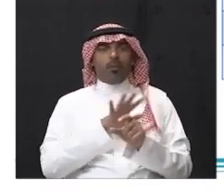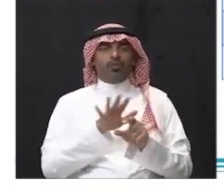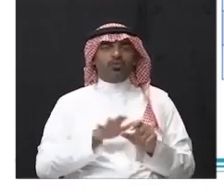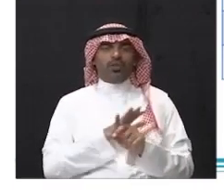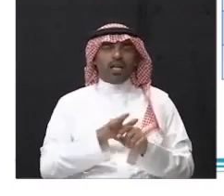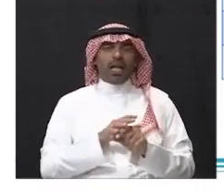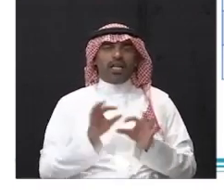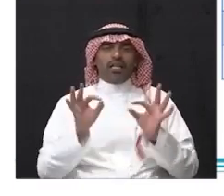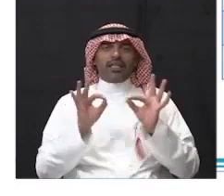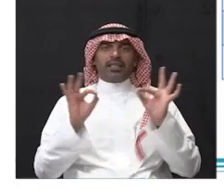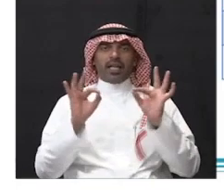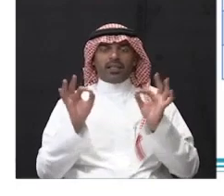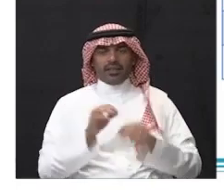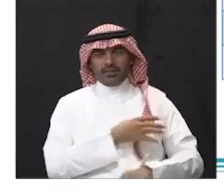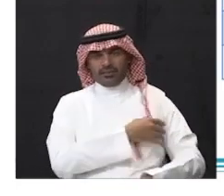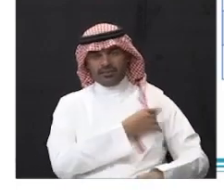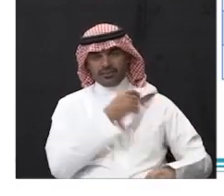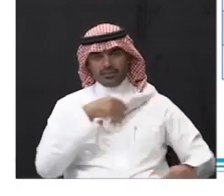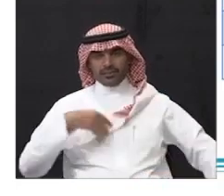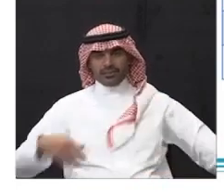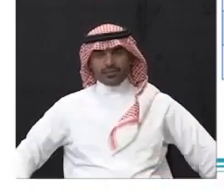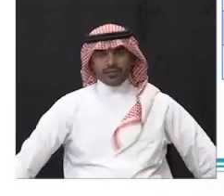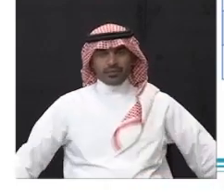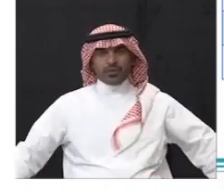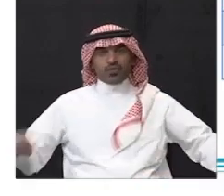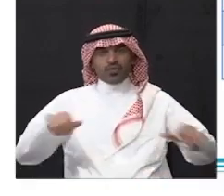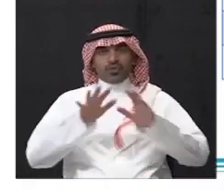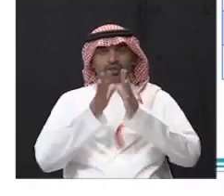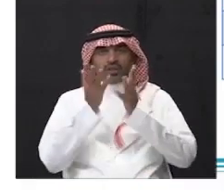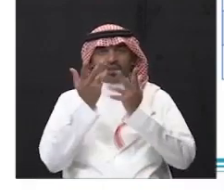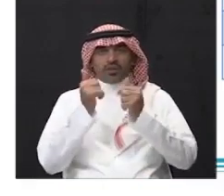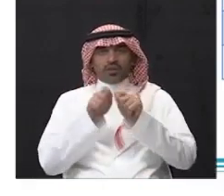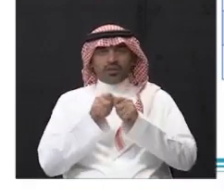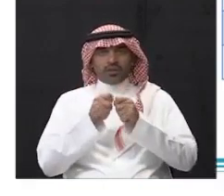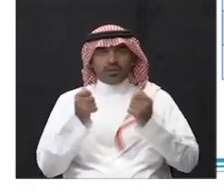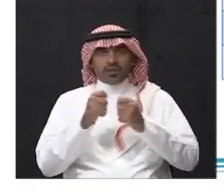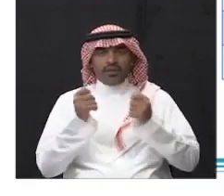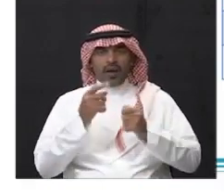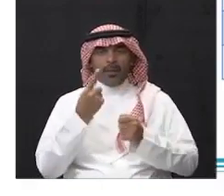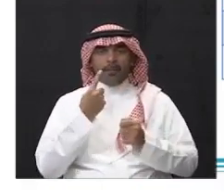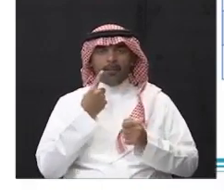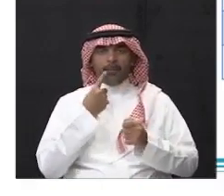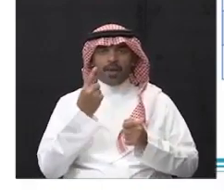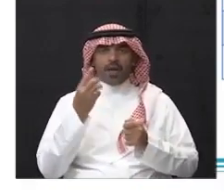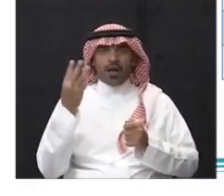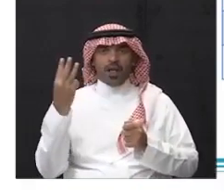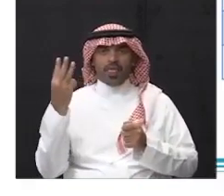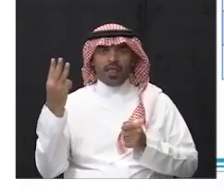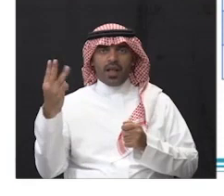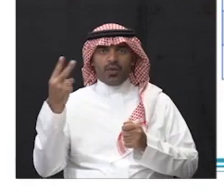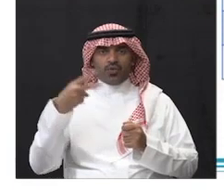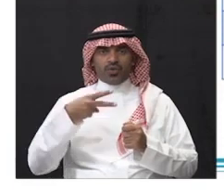ملحوظة، بقية الآثار موجودة في صفحة 123